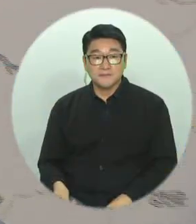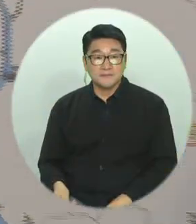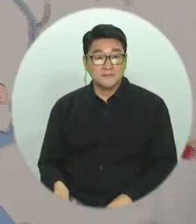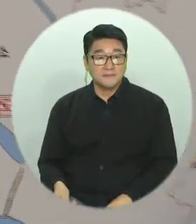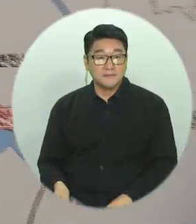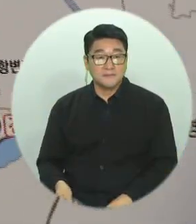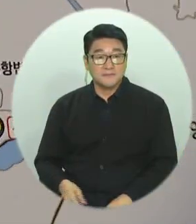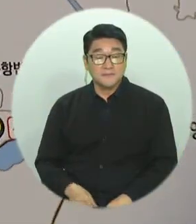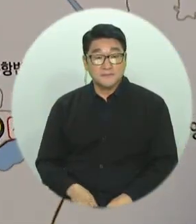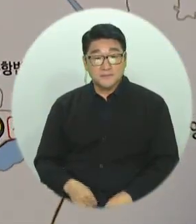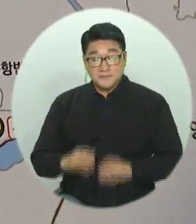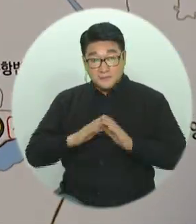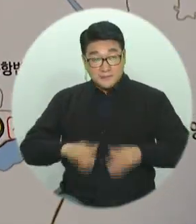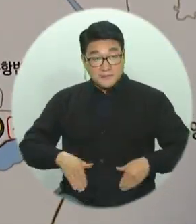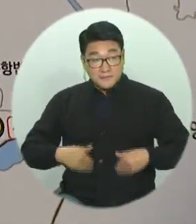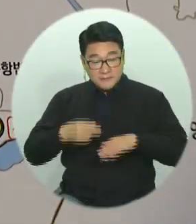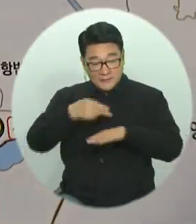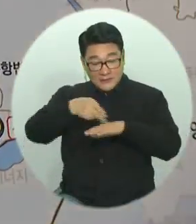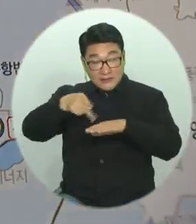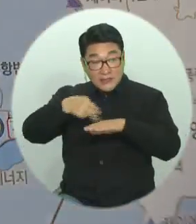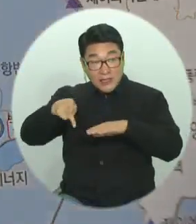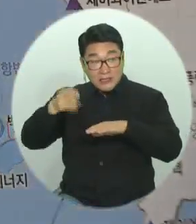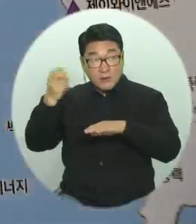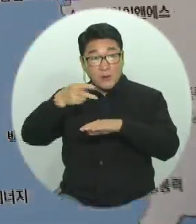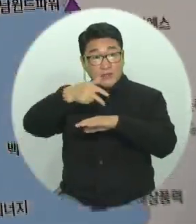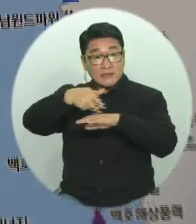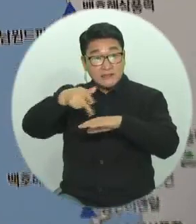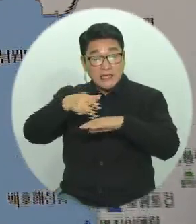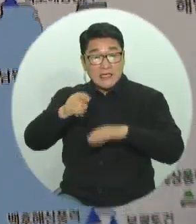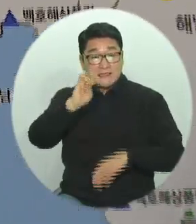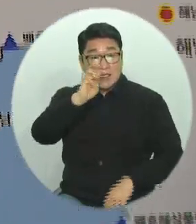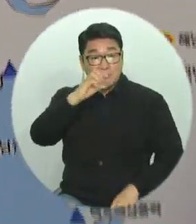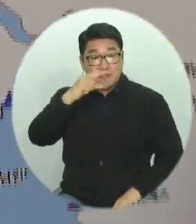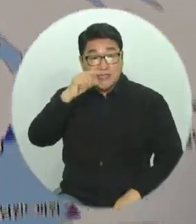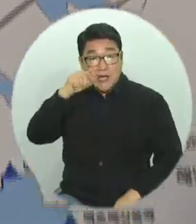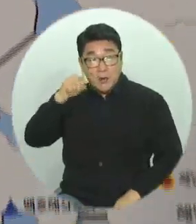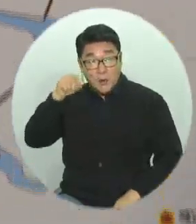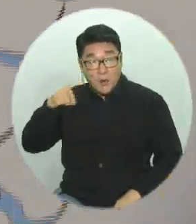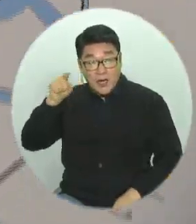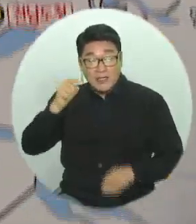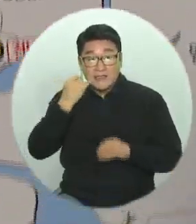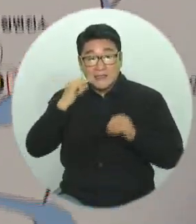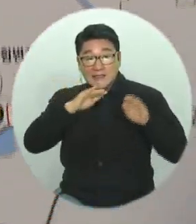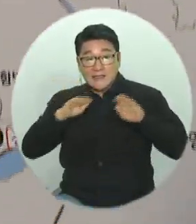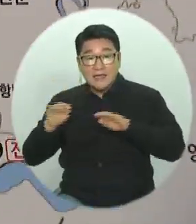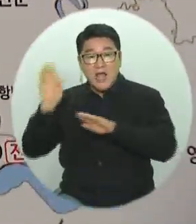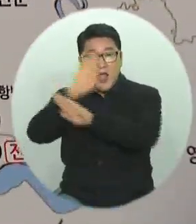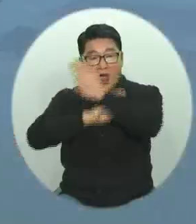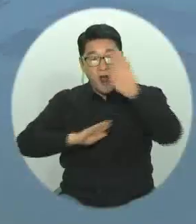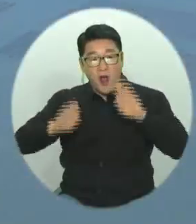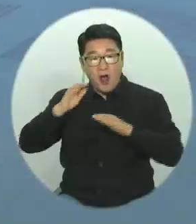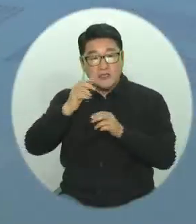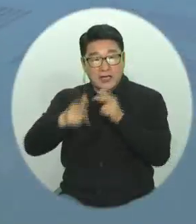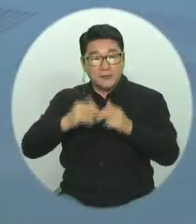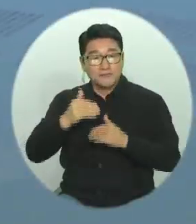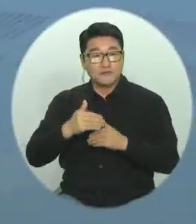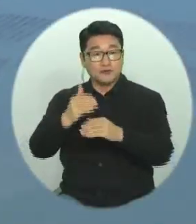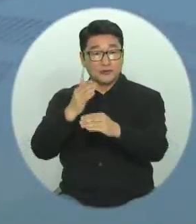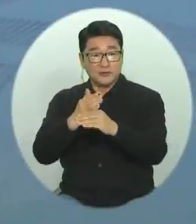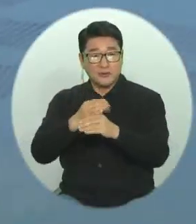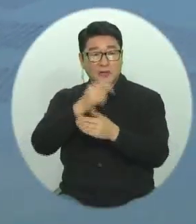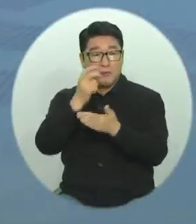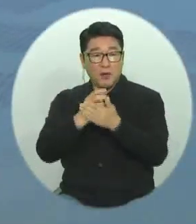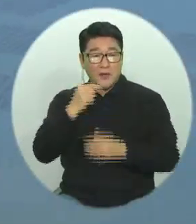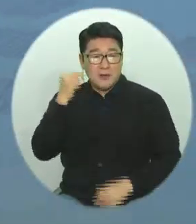취재했습니다 전라남도는 신안과 진도 등의 30gw 규모에 해상 폭력 사업을 추진하고 있습니다 하지만 각종